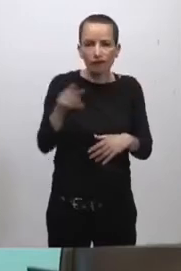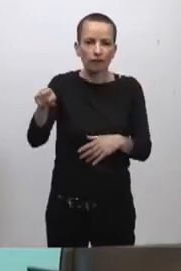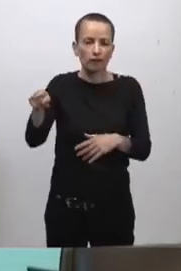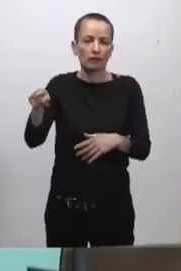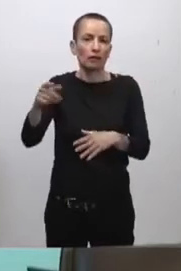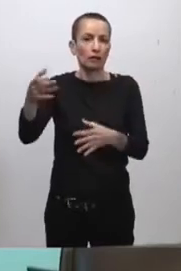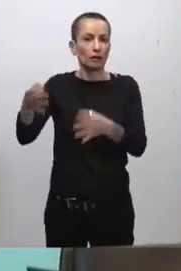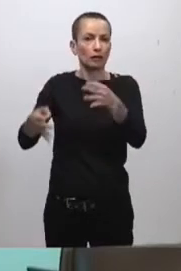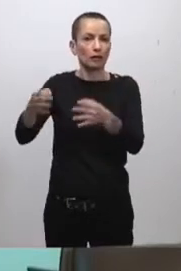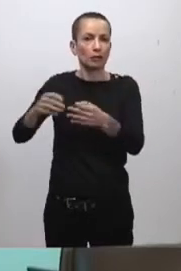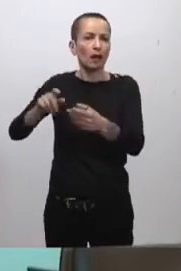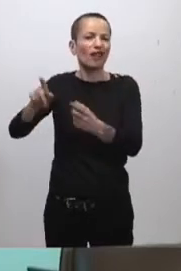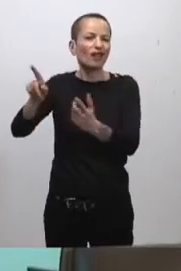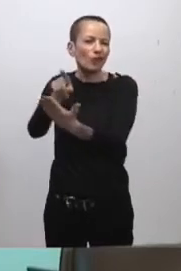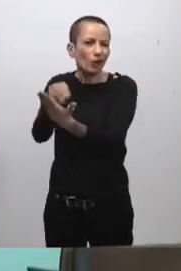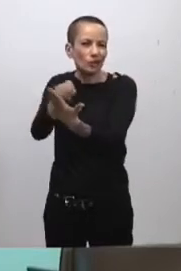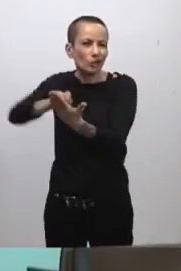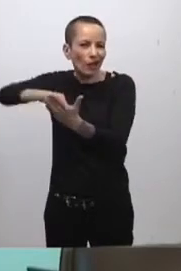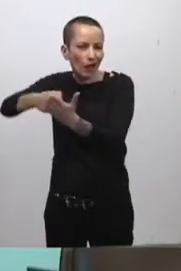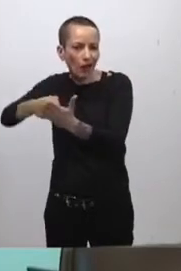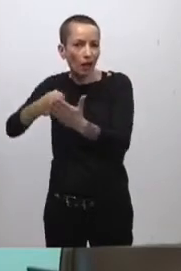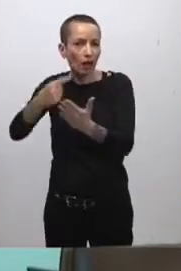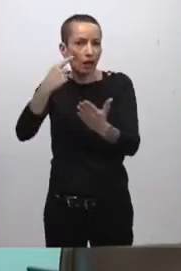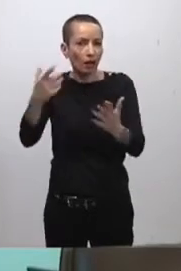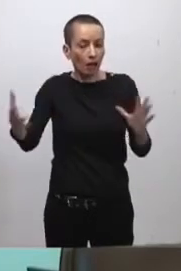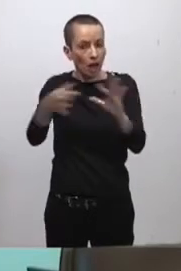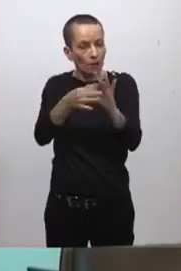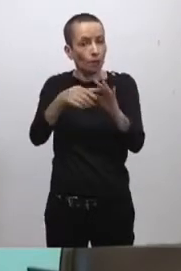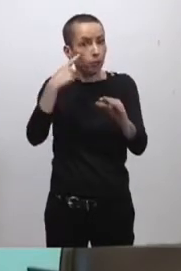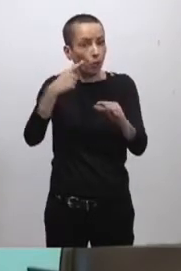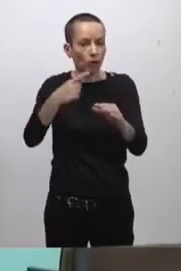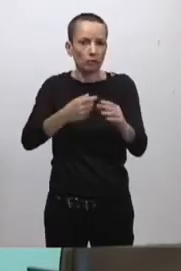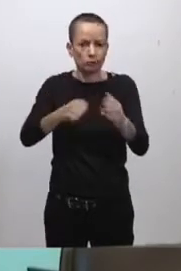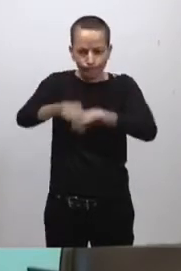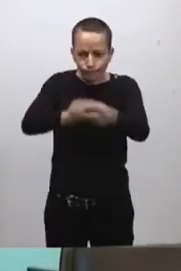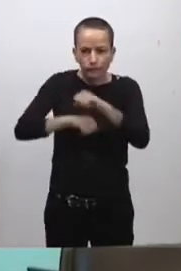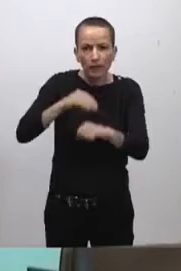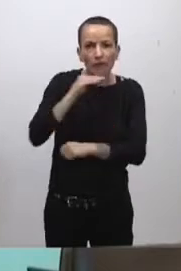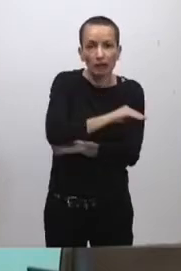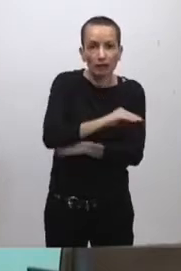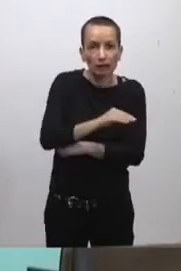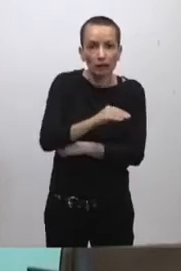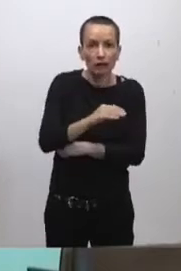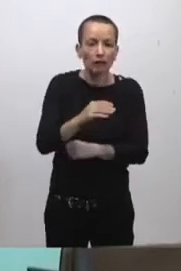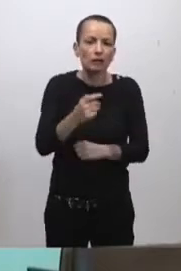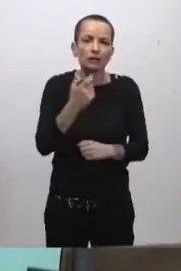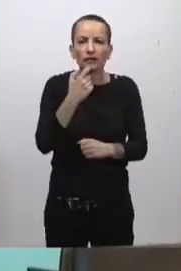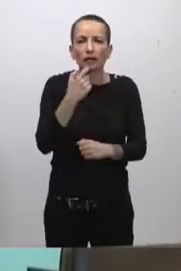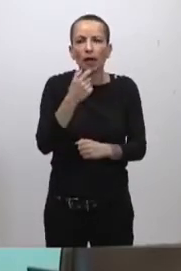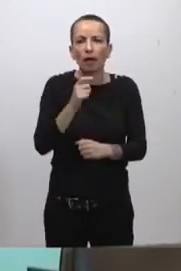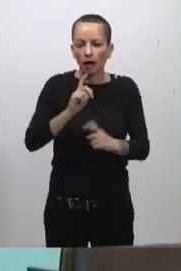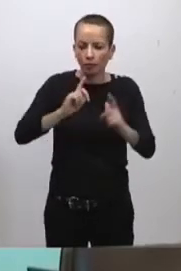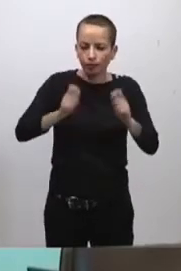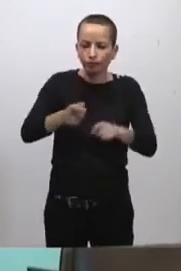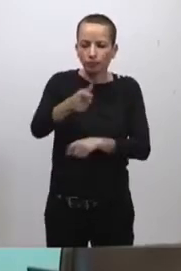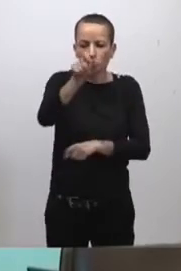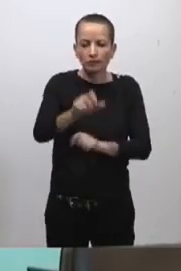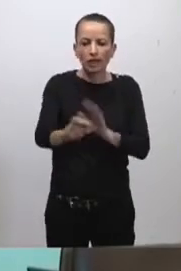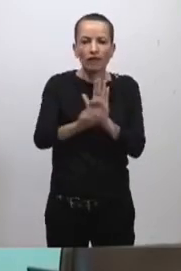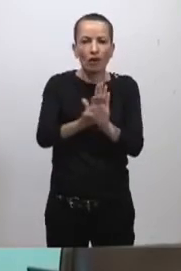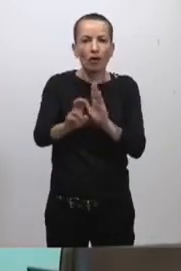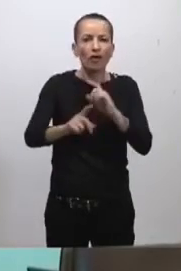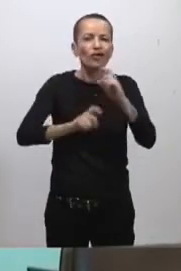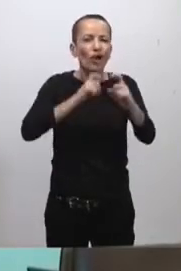tribunal correctionnel, pour faciliter le traitement rapide des faits, ce qui passe par la désignation d'un référent